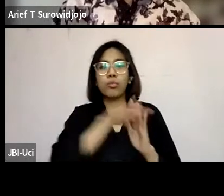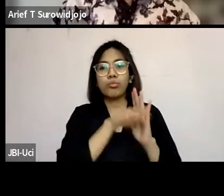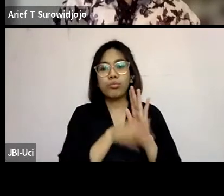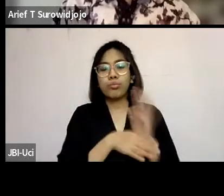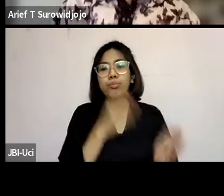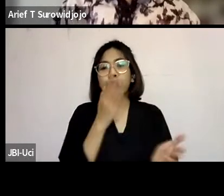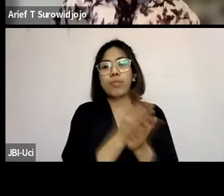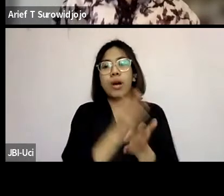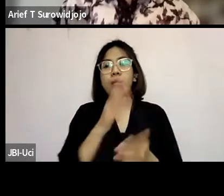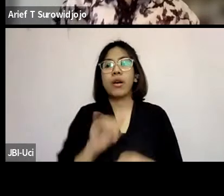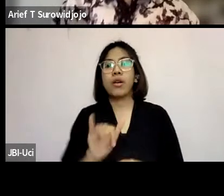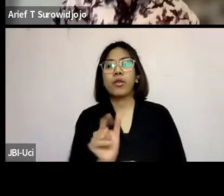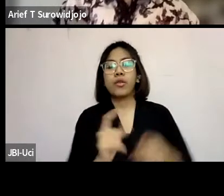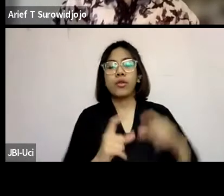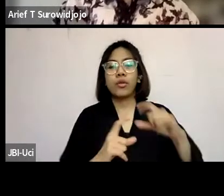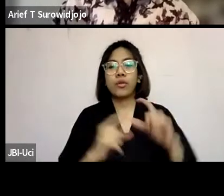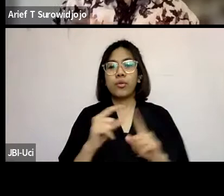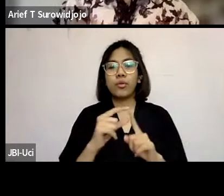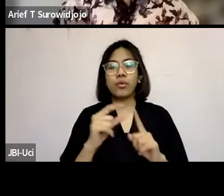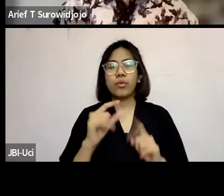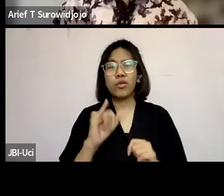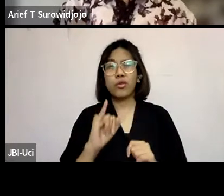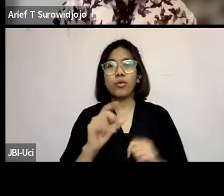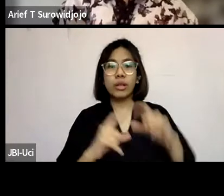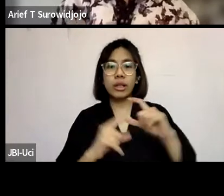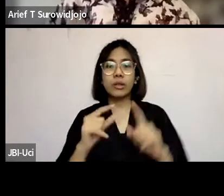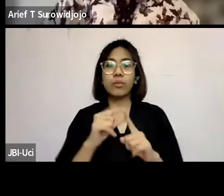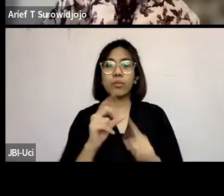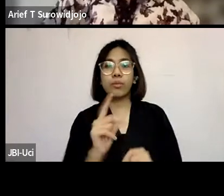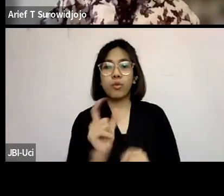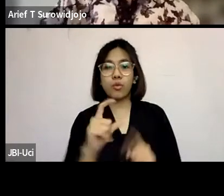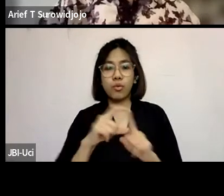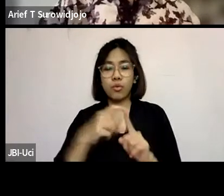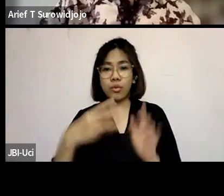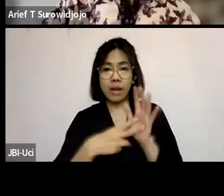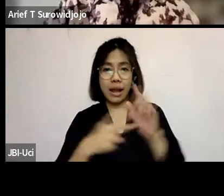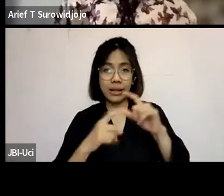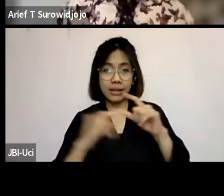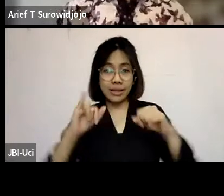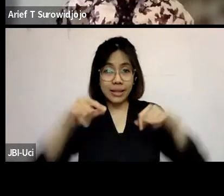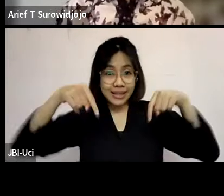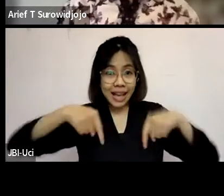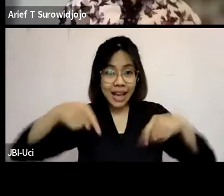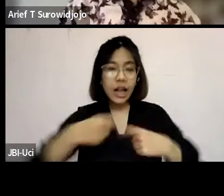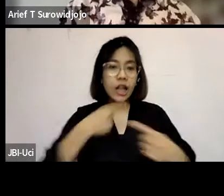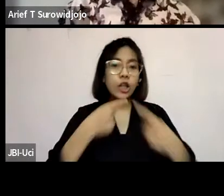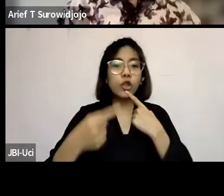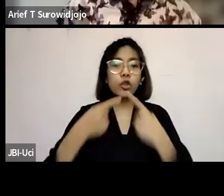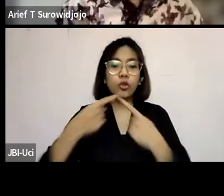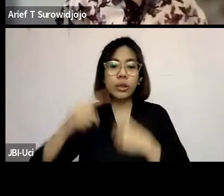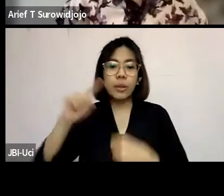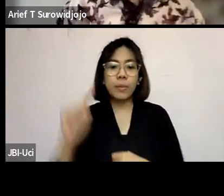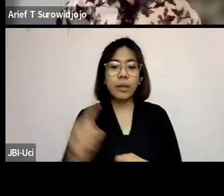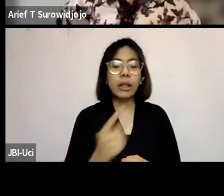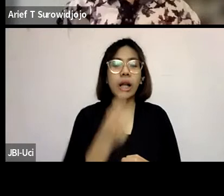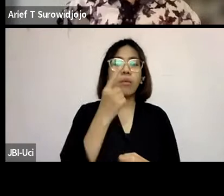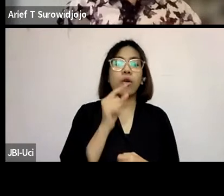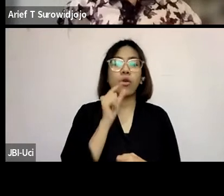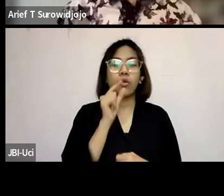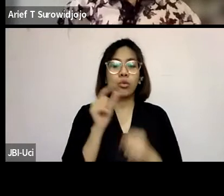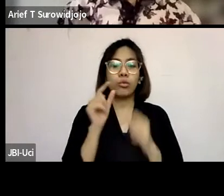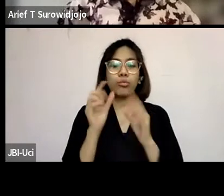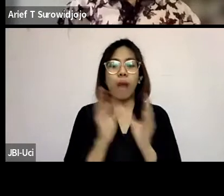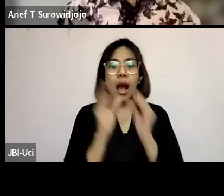nah diskusi hari ini adalah diskusi publik yang pertama yang diadakan oleh bidang studi dasar-dasar ilmu